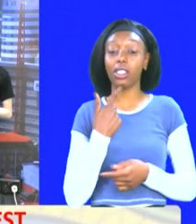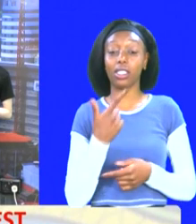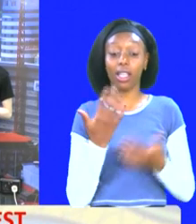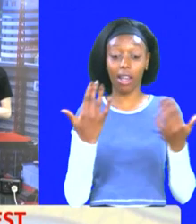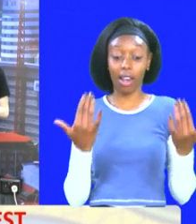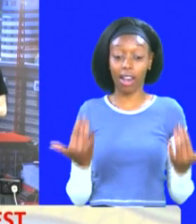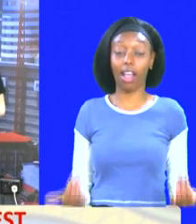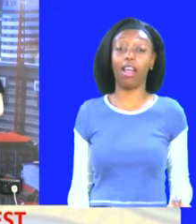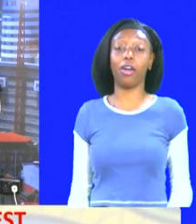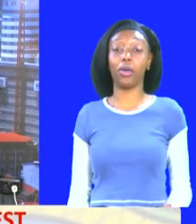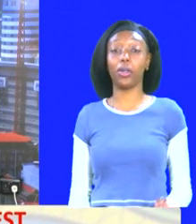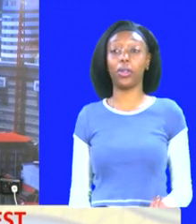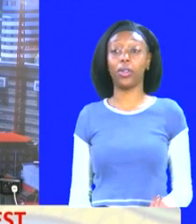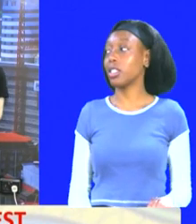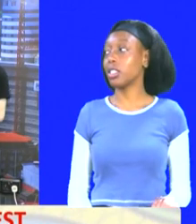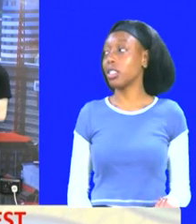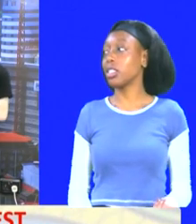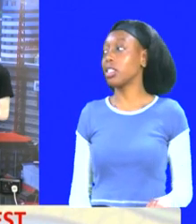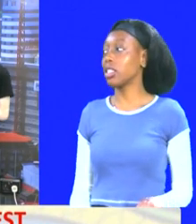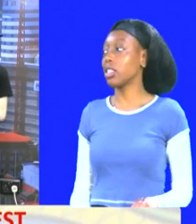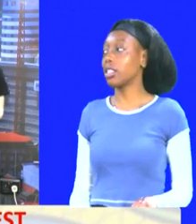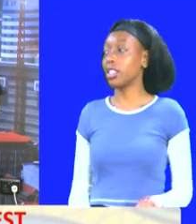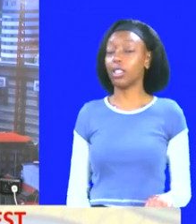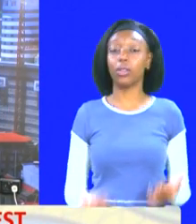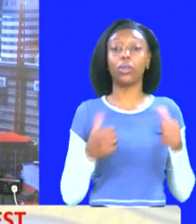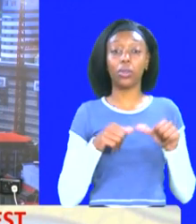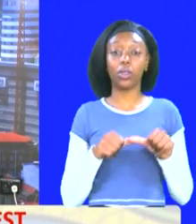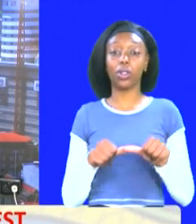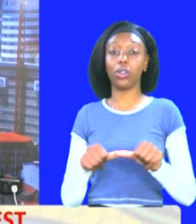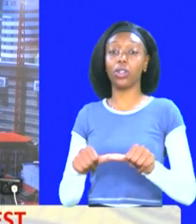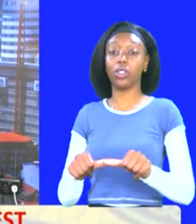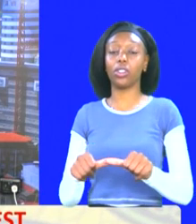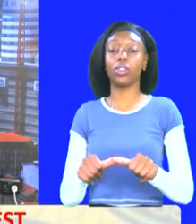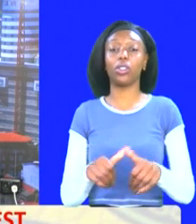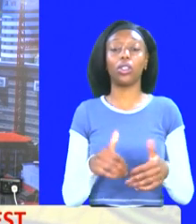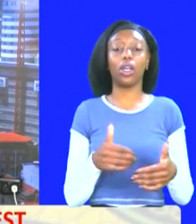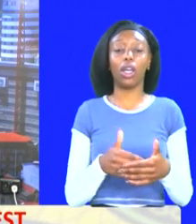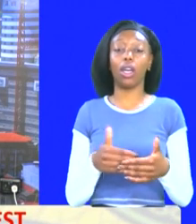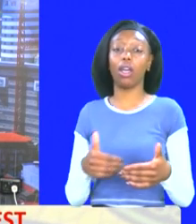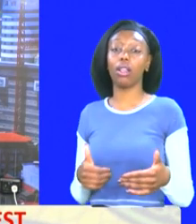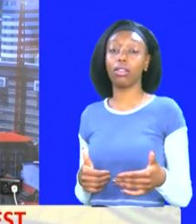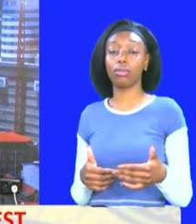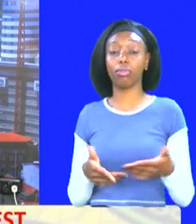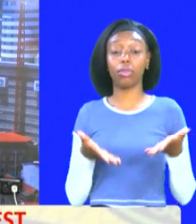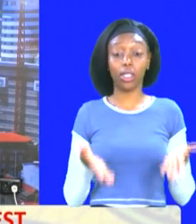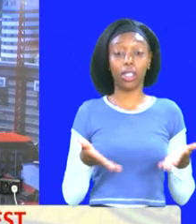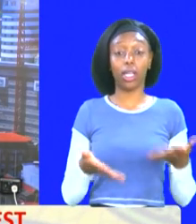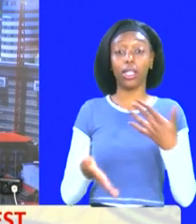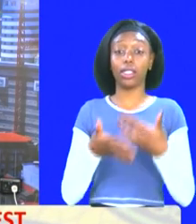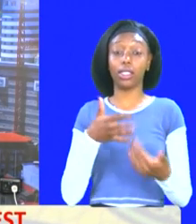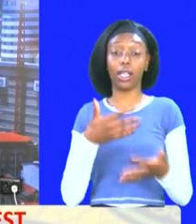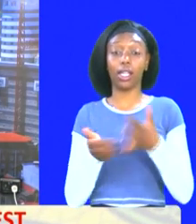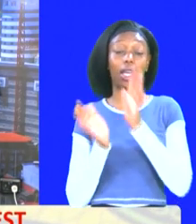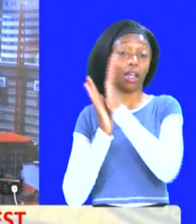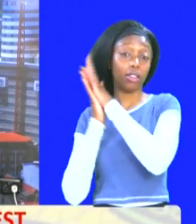I'm sure mics zingi zita kanganya kanganya kidogo. Tuendele na yo wakati mziki. Merudisha. This is the